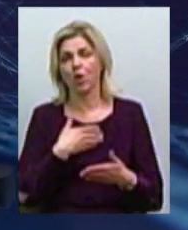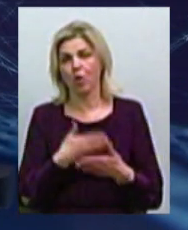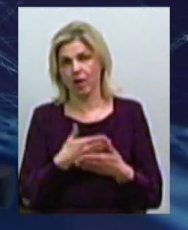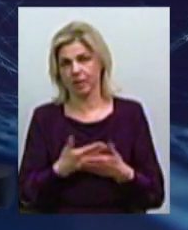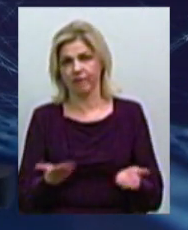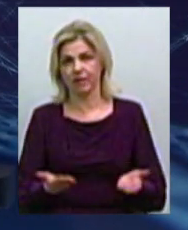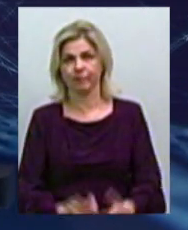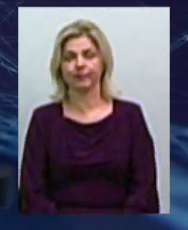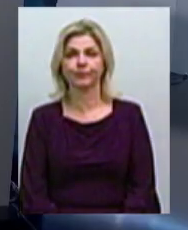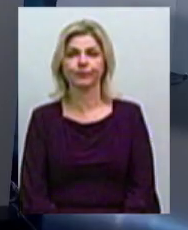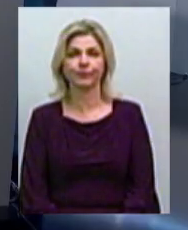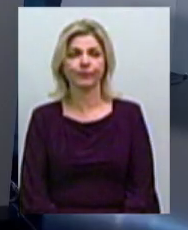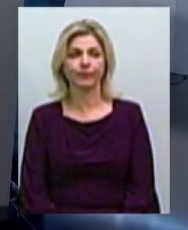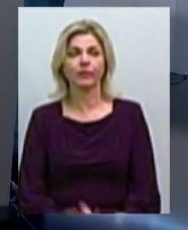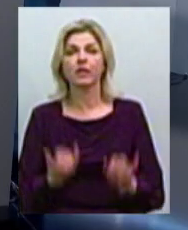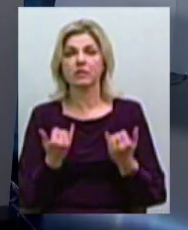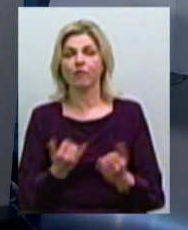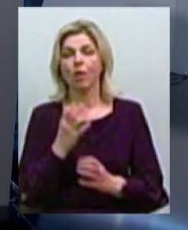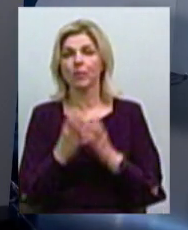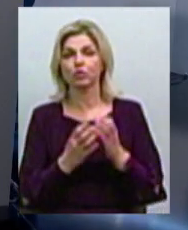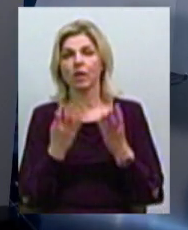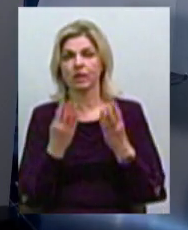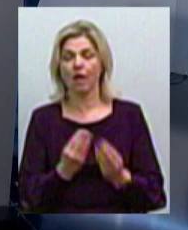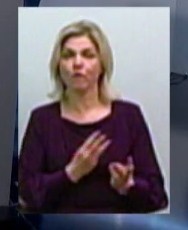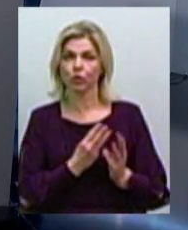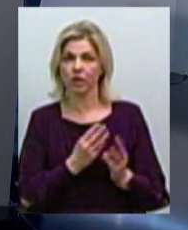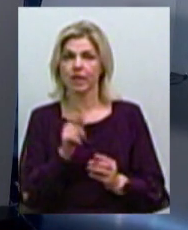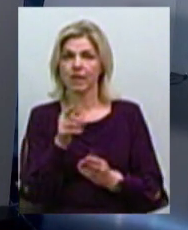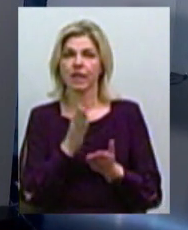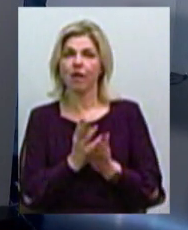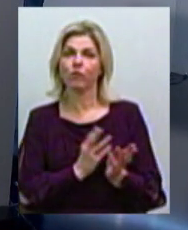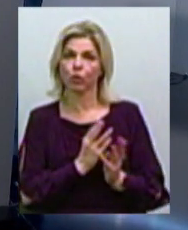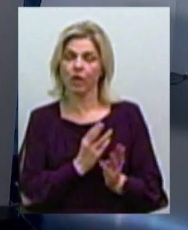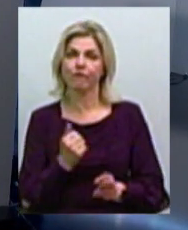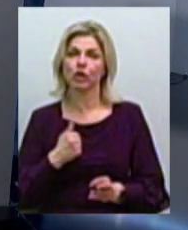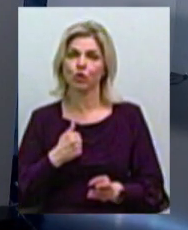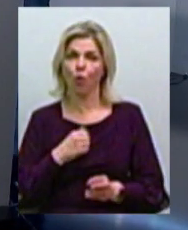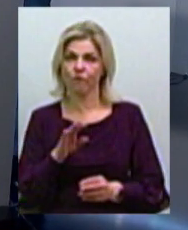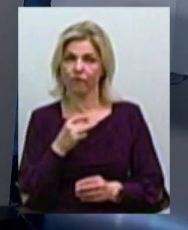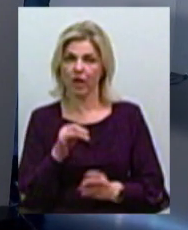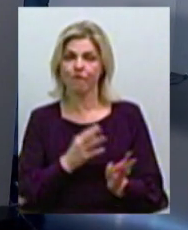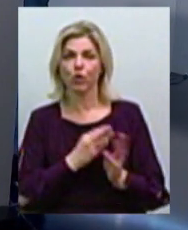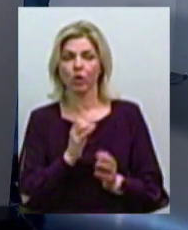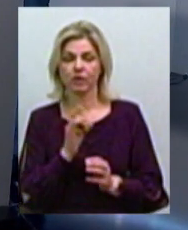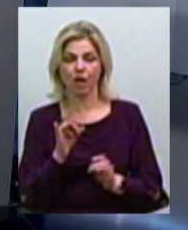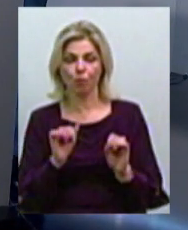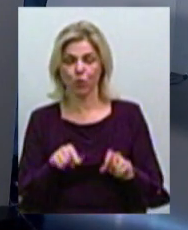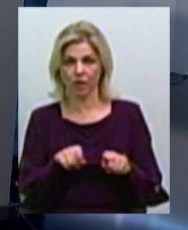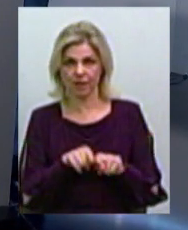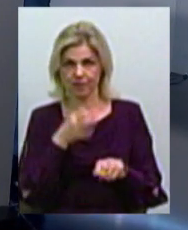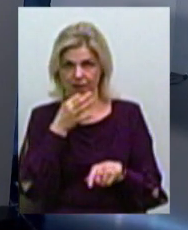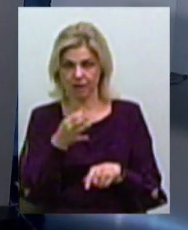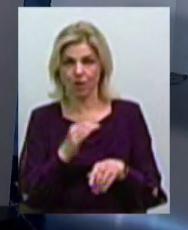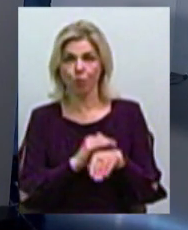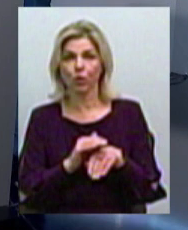От і все. Володю, сьогодні Міжнародний день волонтера. Ти є волонтер, військовий волонтер, можна так сказати. Будь ласка,